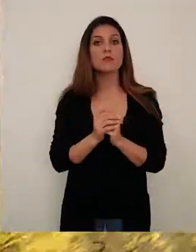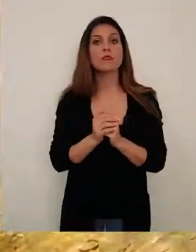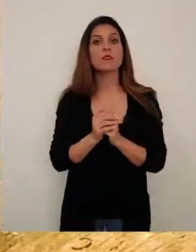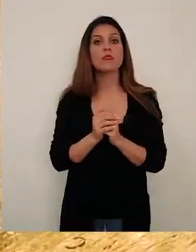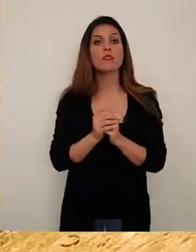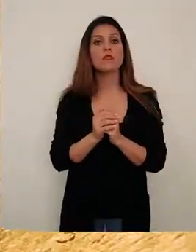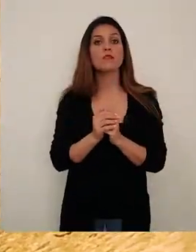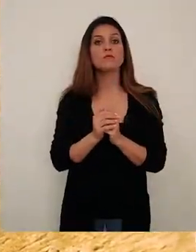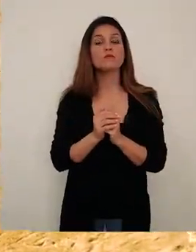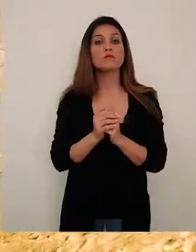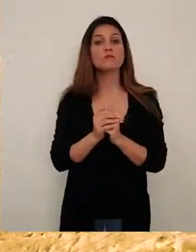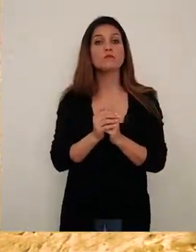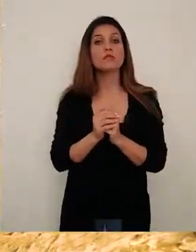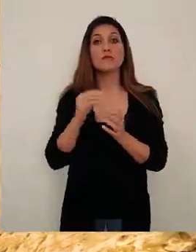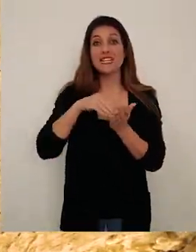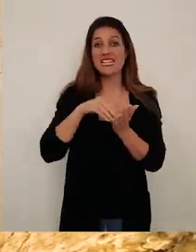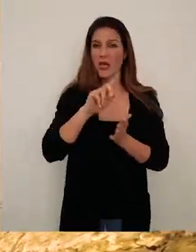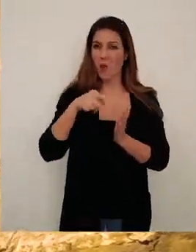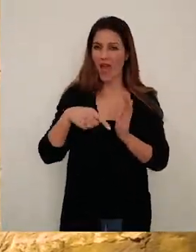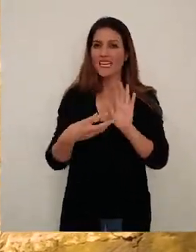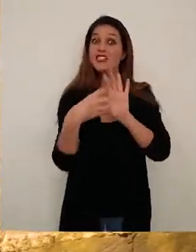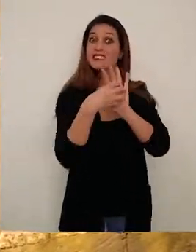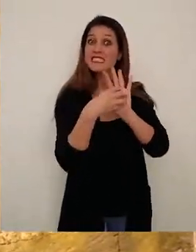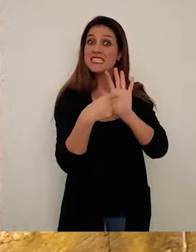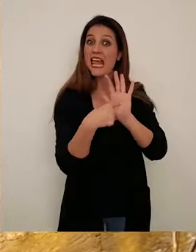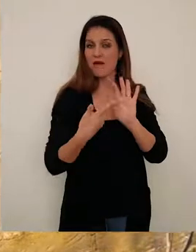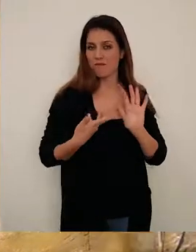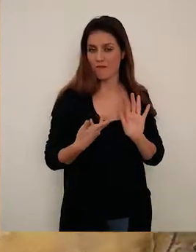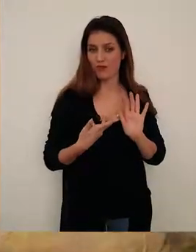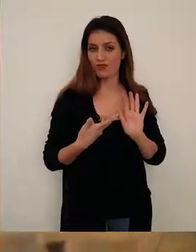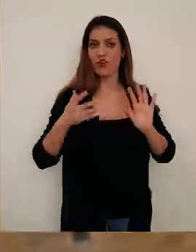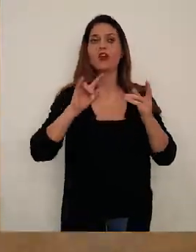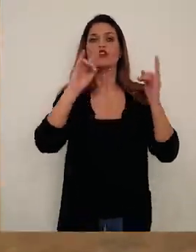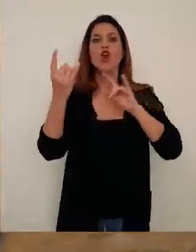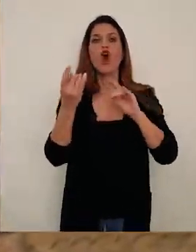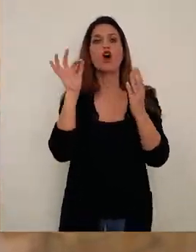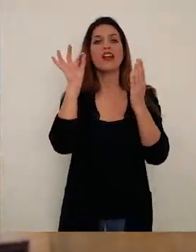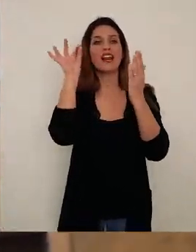è testimoniata da uno stemma posto al centro della grande torre.